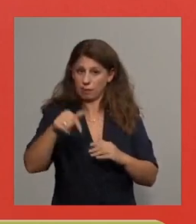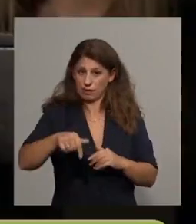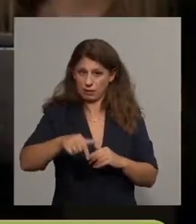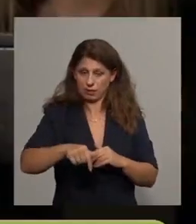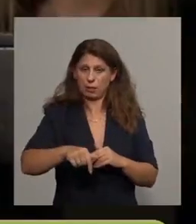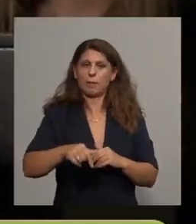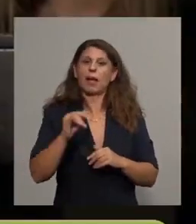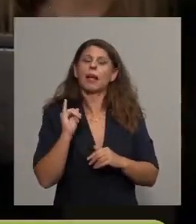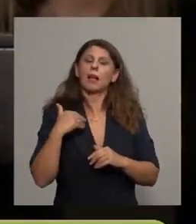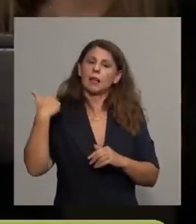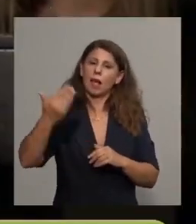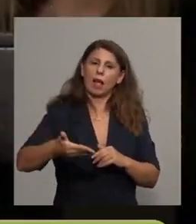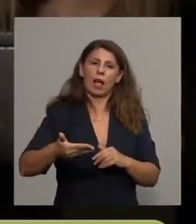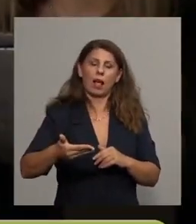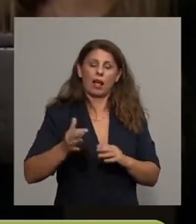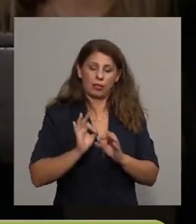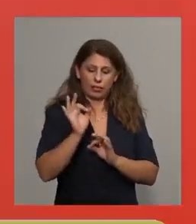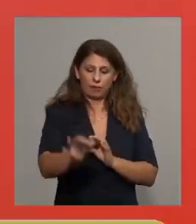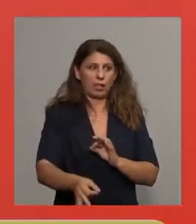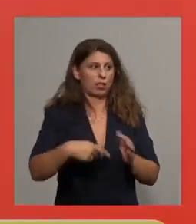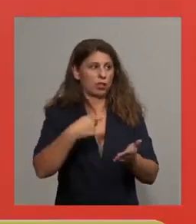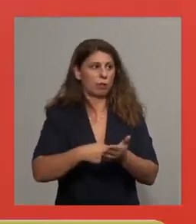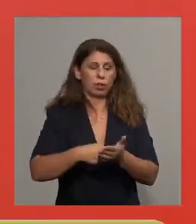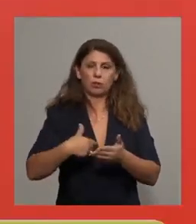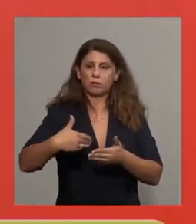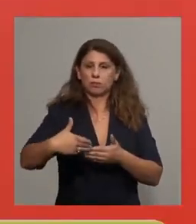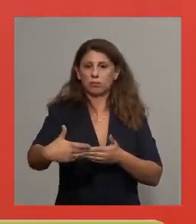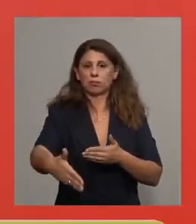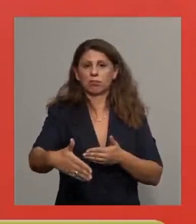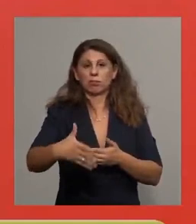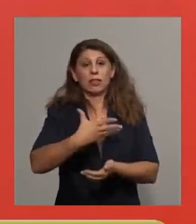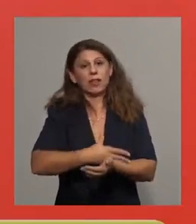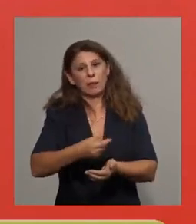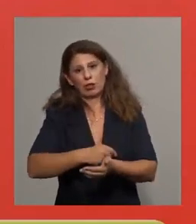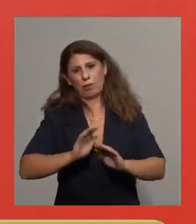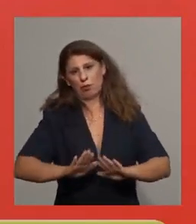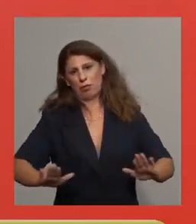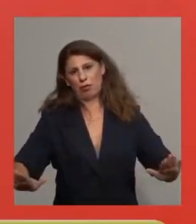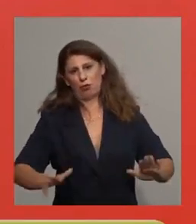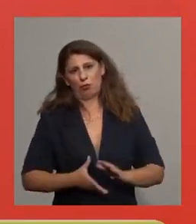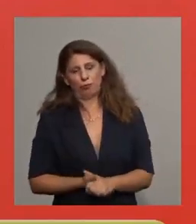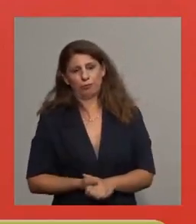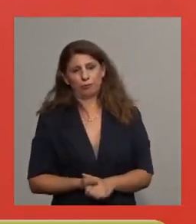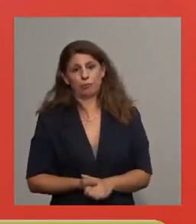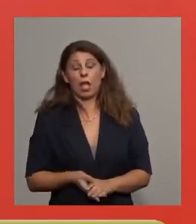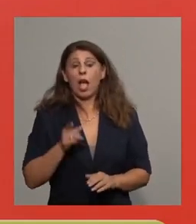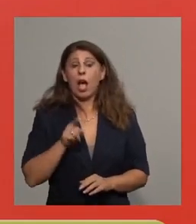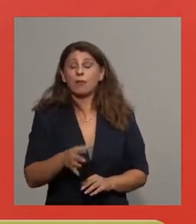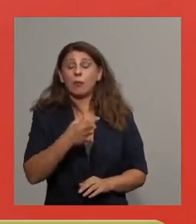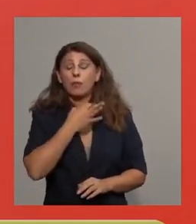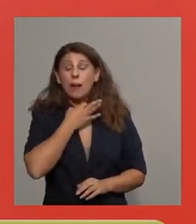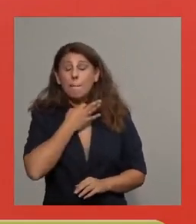σήμερα και που θα καταλήξει να τον πληρώνει αύριο και με το αίμα των παιδιών του. Αυτό που